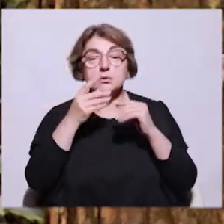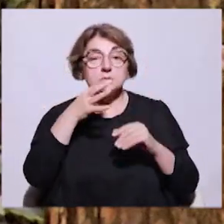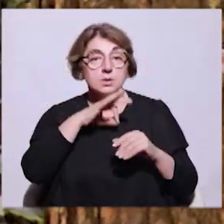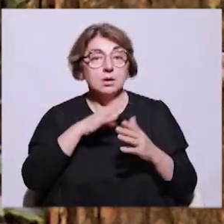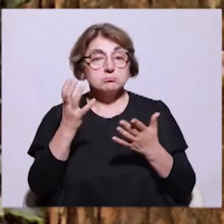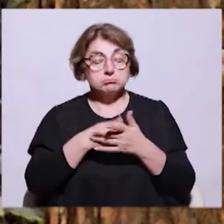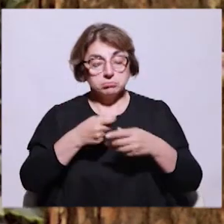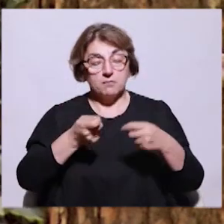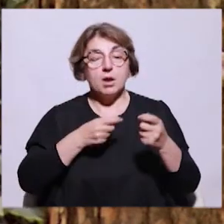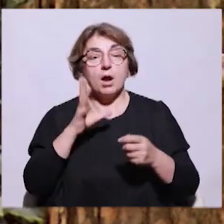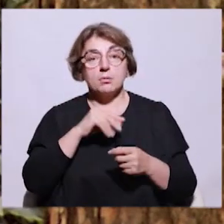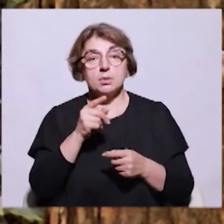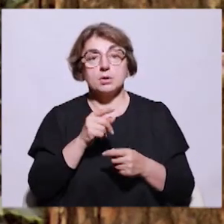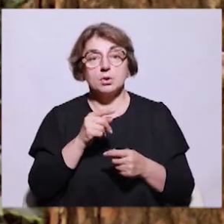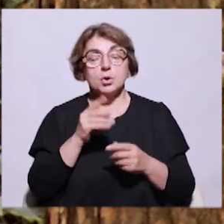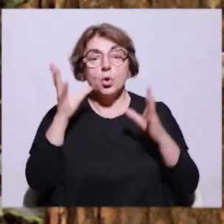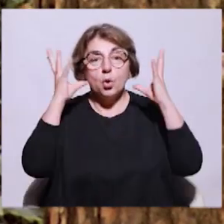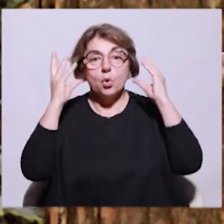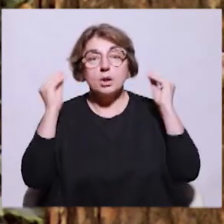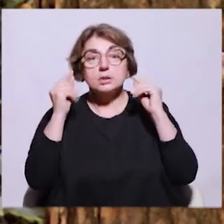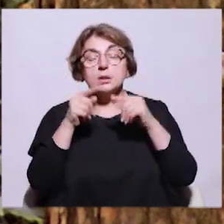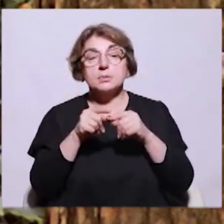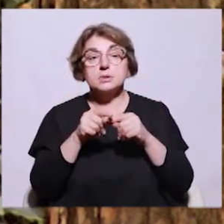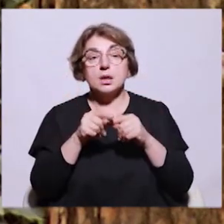ნახეს ამ ვაჭრობაში. ჰოლანდიელებმა